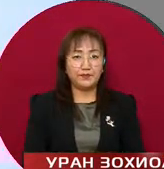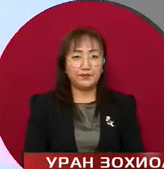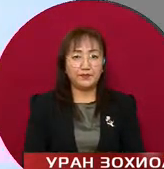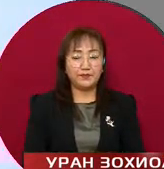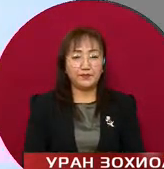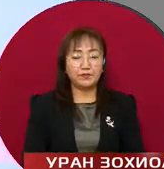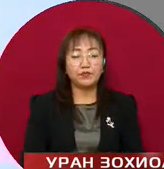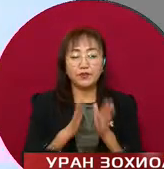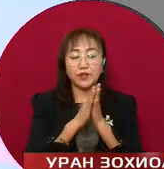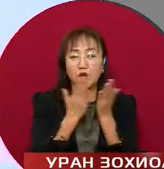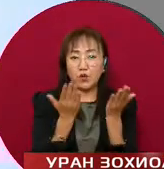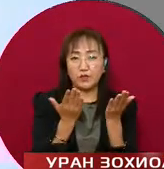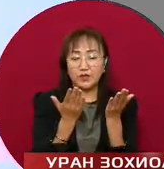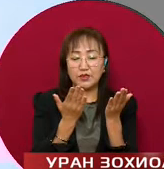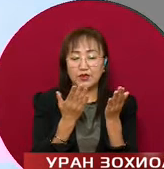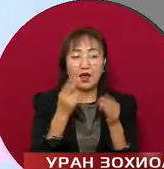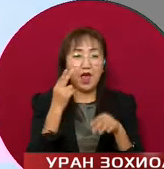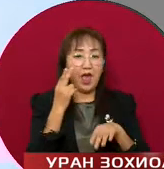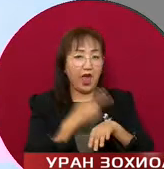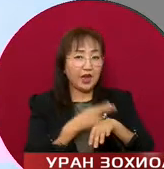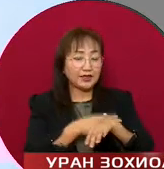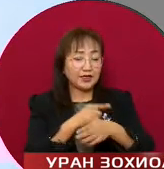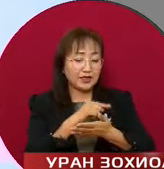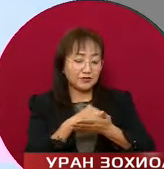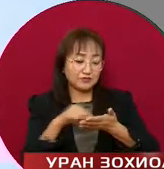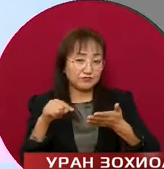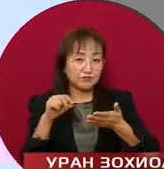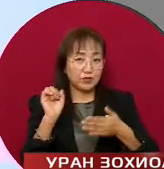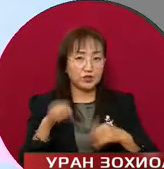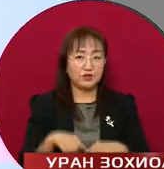За сурах хүч дээрээ харандаагаар тэмдэглэж болно хүүхдүүдээ.